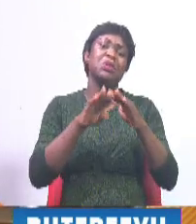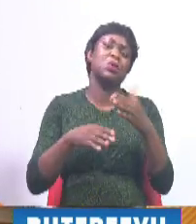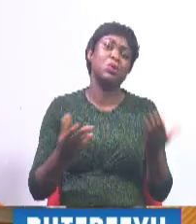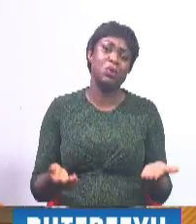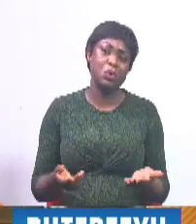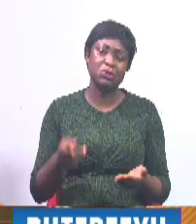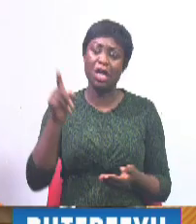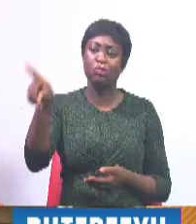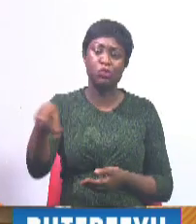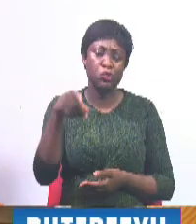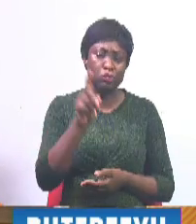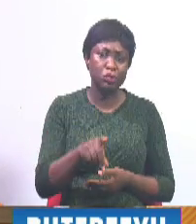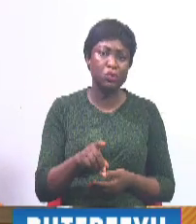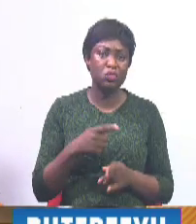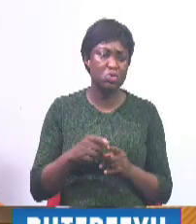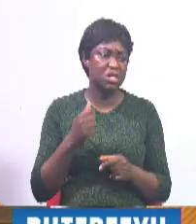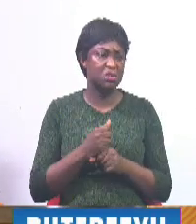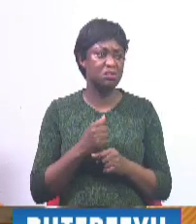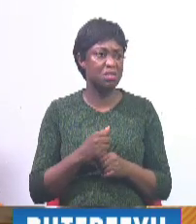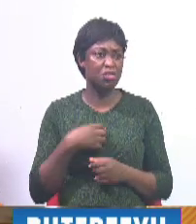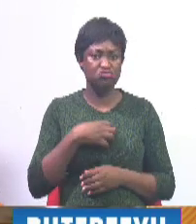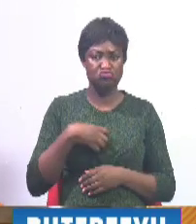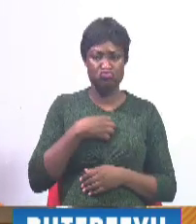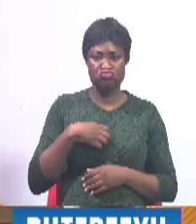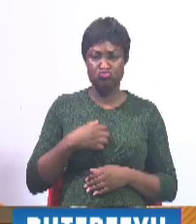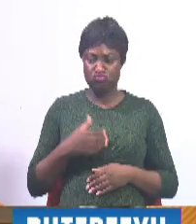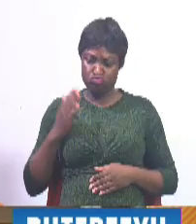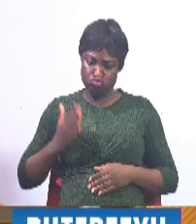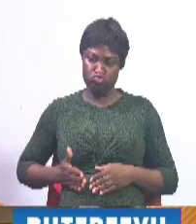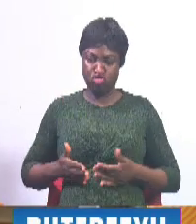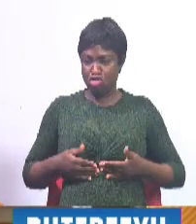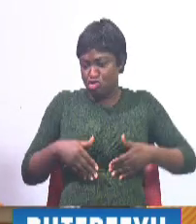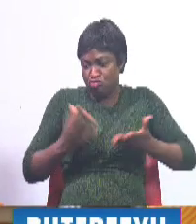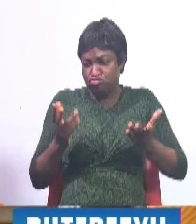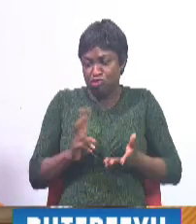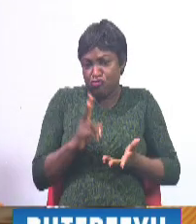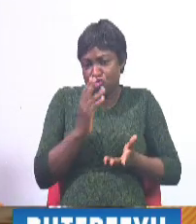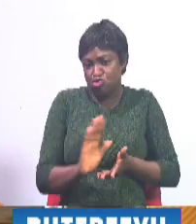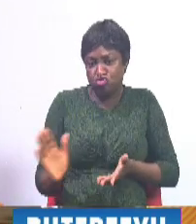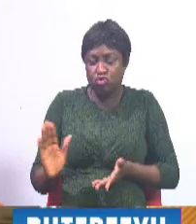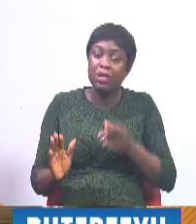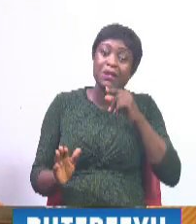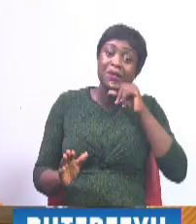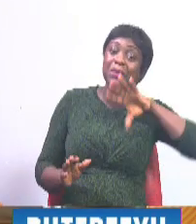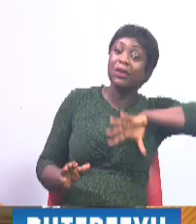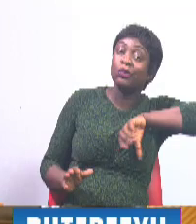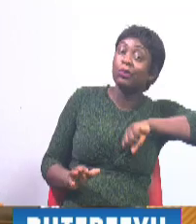bwe kanyiiganyiiga kakola byakito kati ate n'otakagumiikiriza